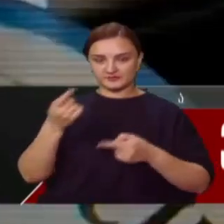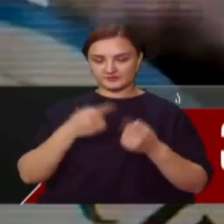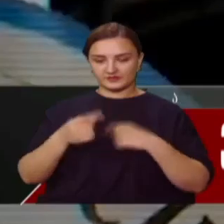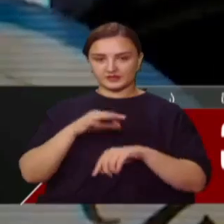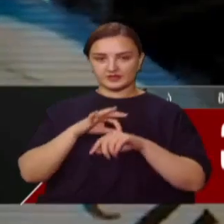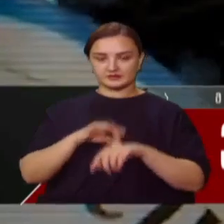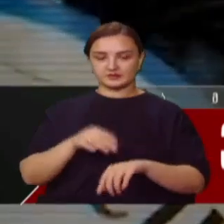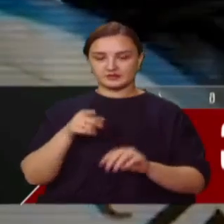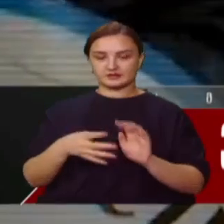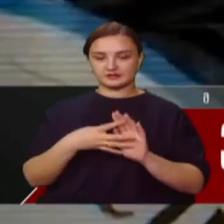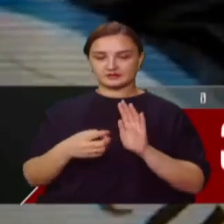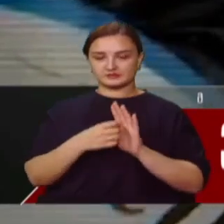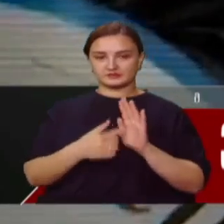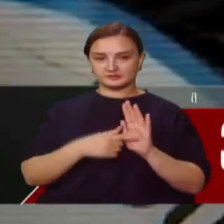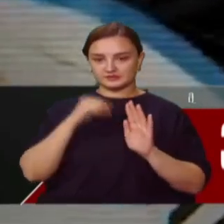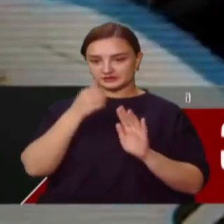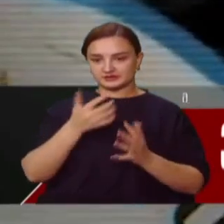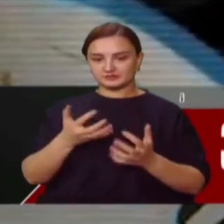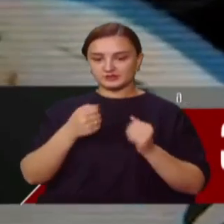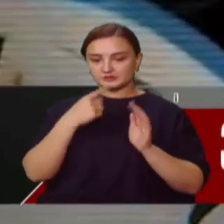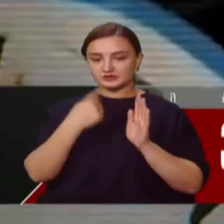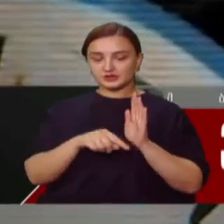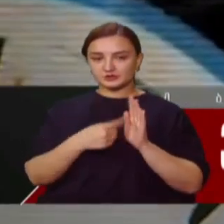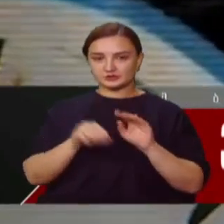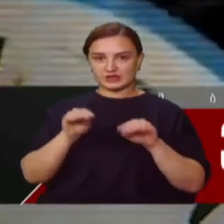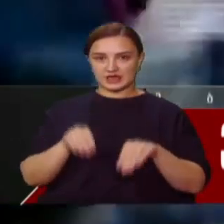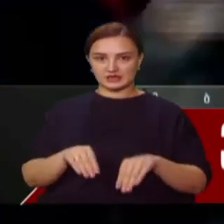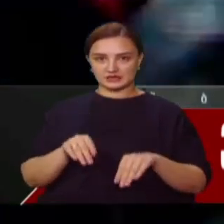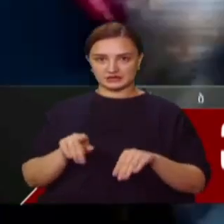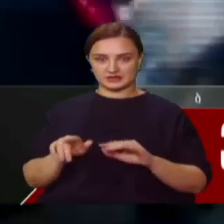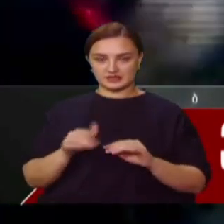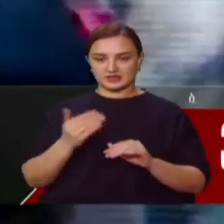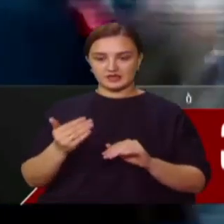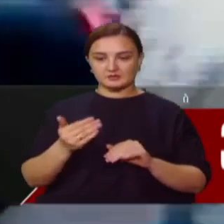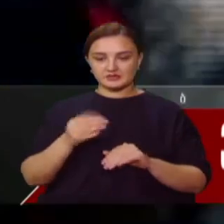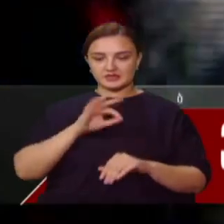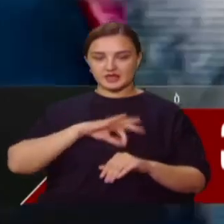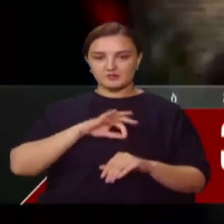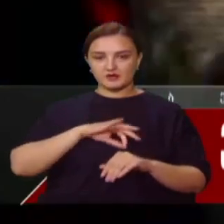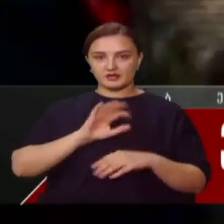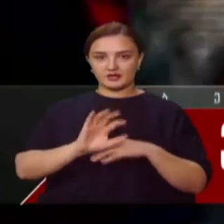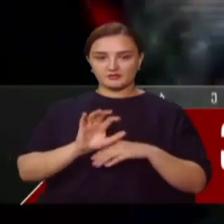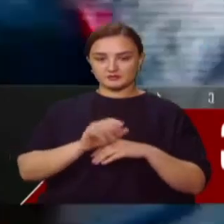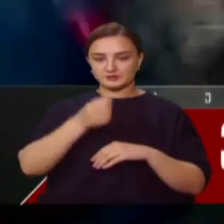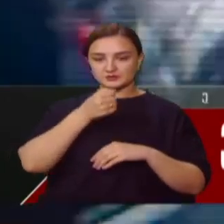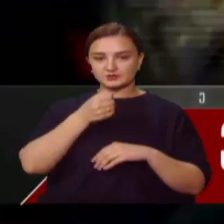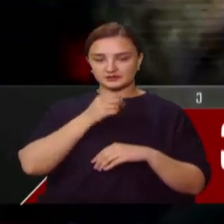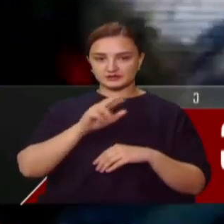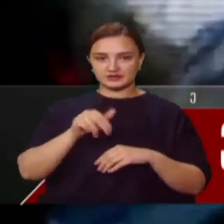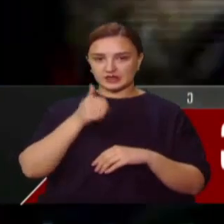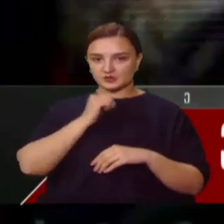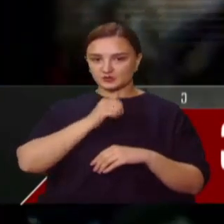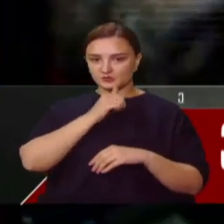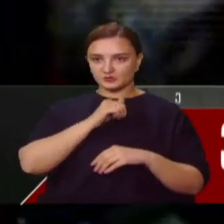განახორციელოს 1917 წელს მიღებული ჯაშუშობის აქტის რეფორმირება, რათა გამოირიცხოს მისი გამოყენება გამომცემლების, ჟურნალისტებისა და